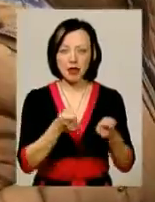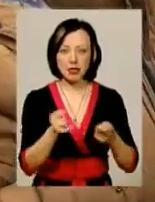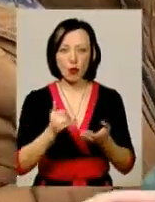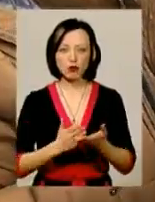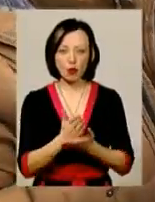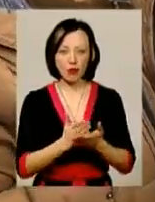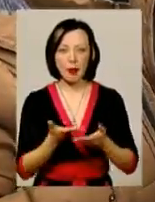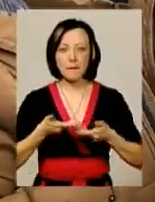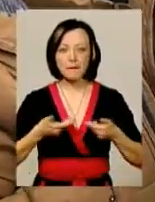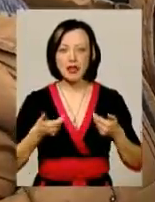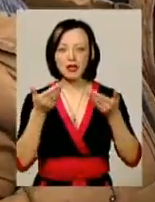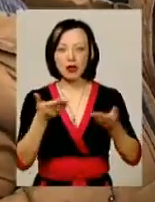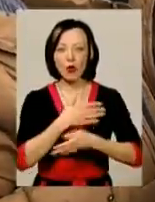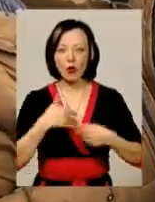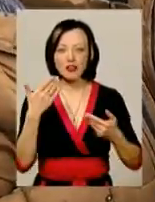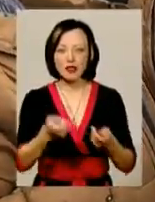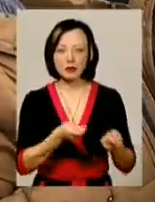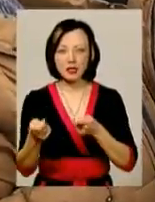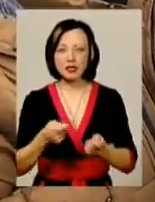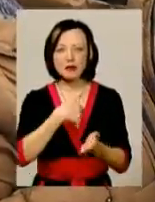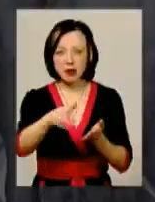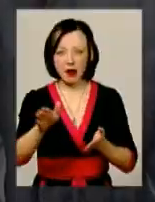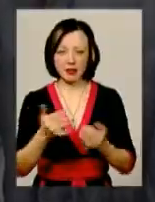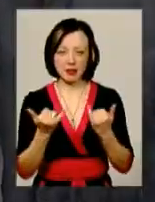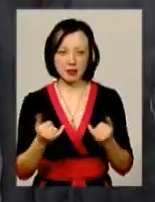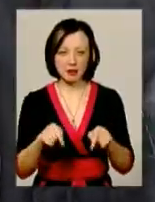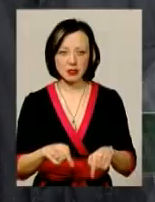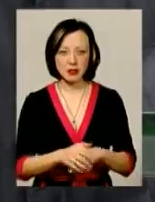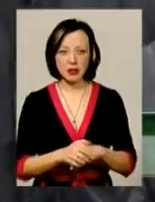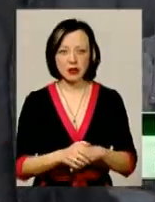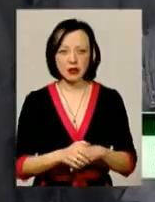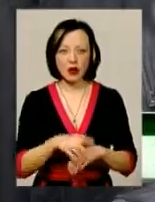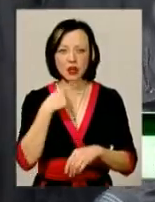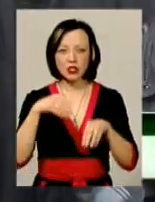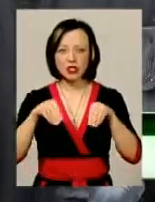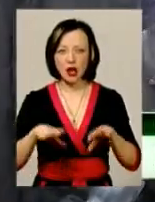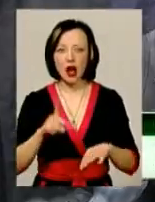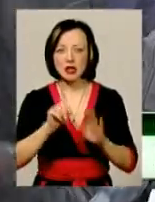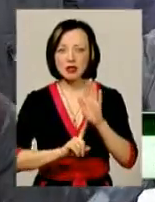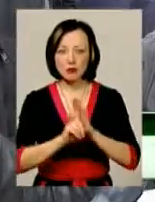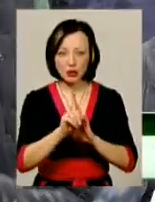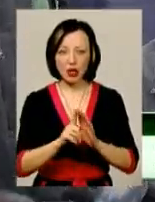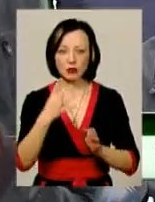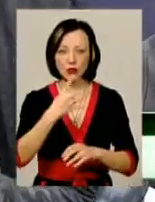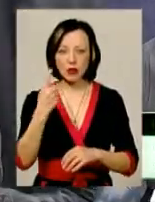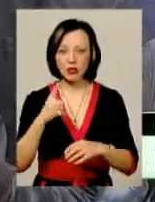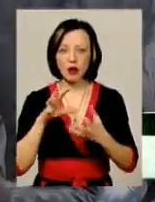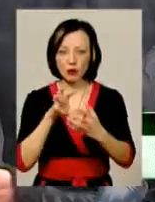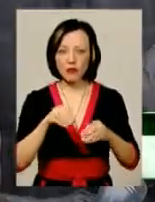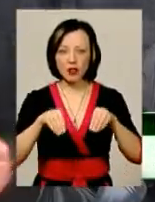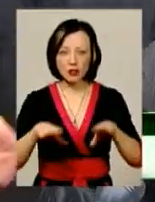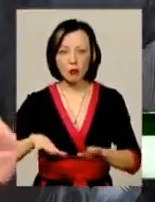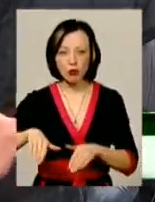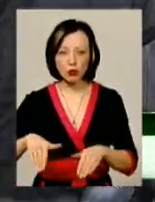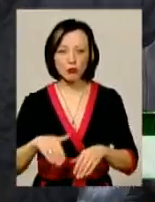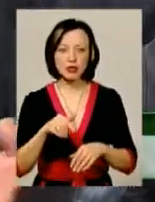не хочемо вас як перевізника, забирайтеся. Правильно. І вони кажуть, рішати. Хай запускають той 41-й, хай ходять, вирішують, а потім